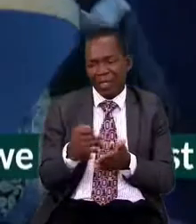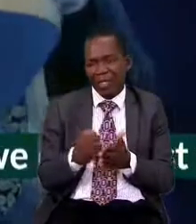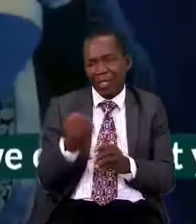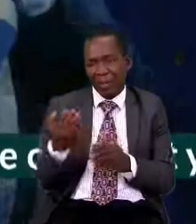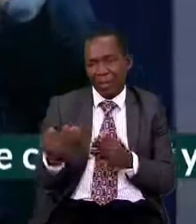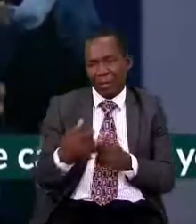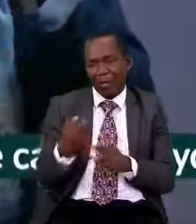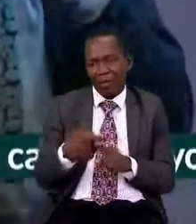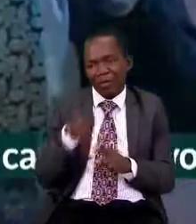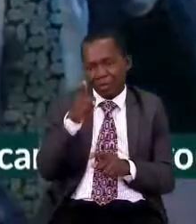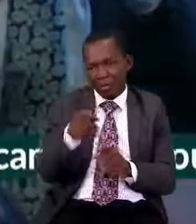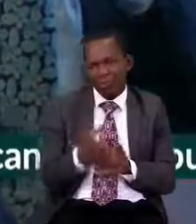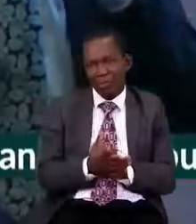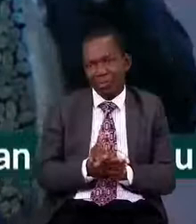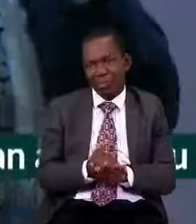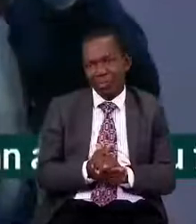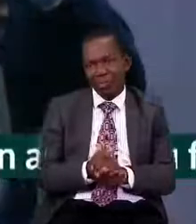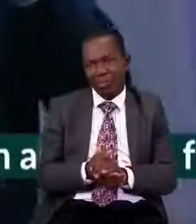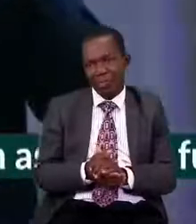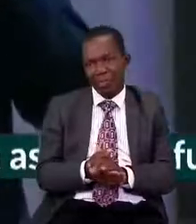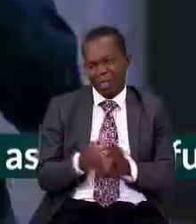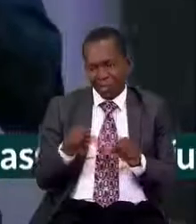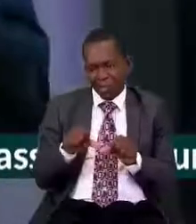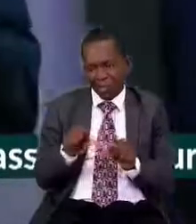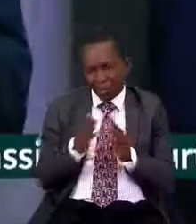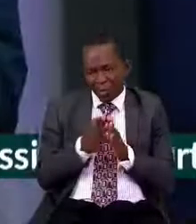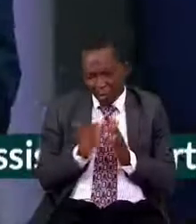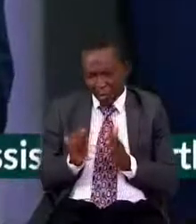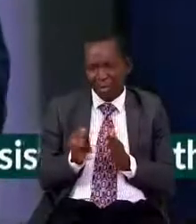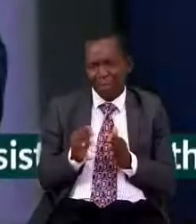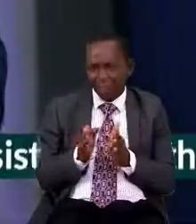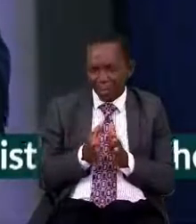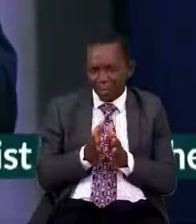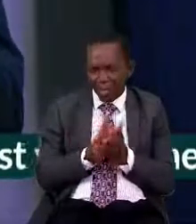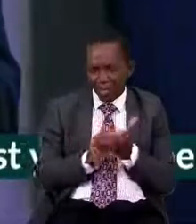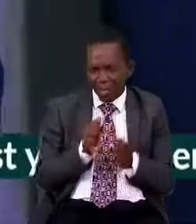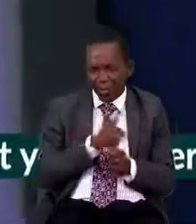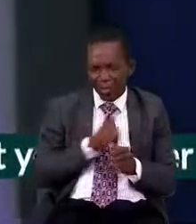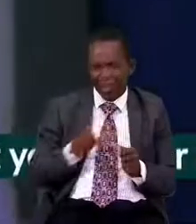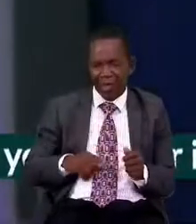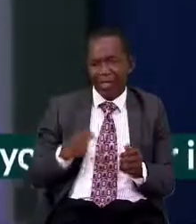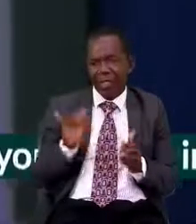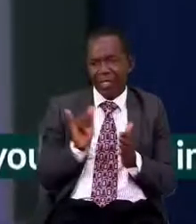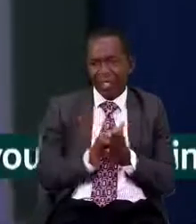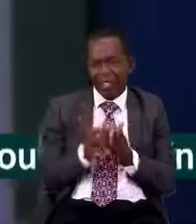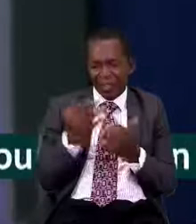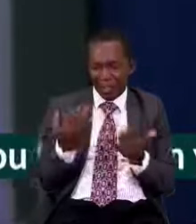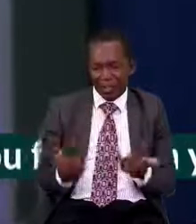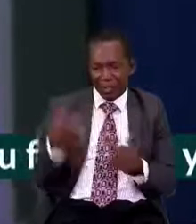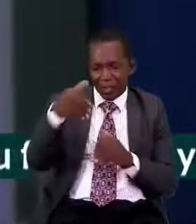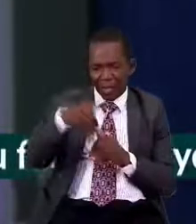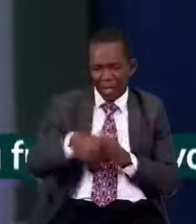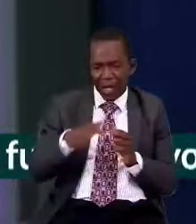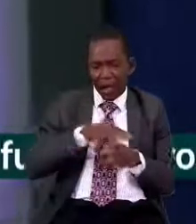Le serviteur de Dieu, avec l'onction de Dieu sur sa vie, il montera maintenant sur le